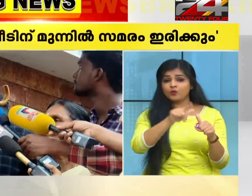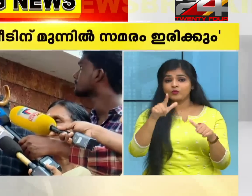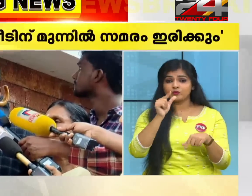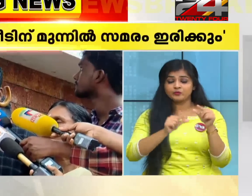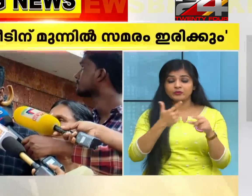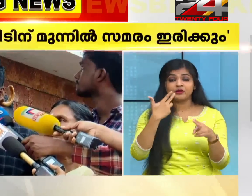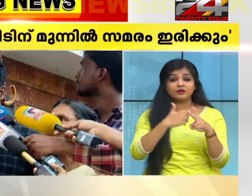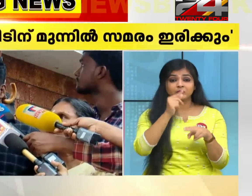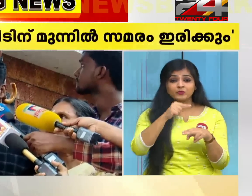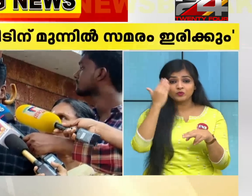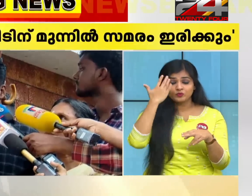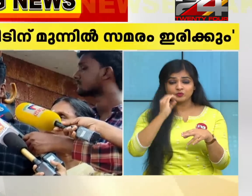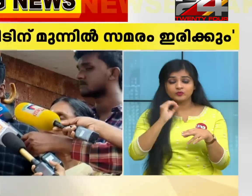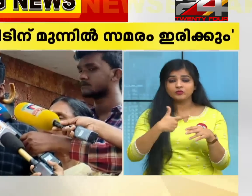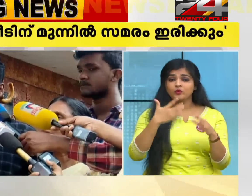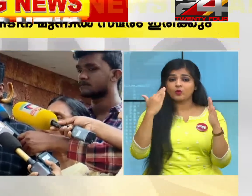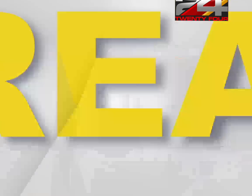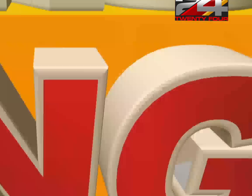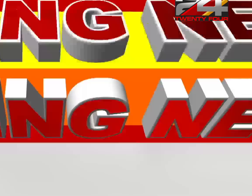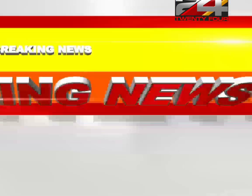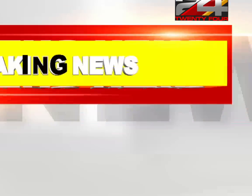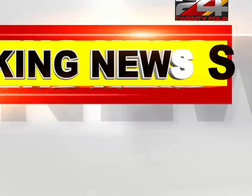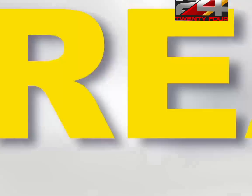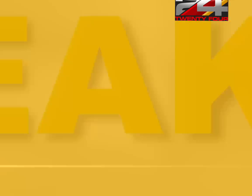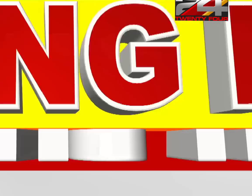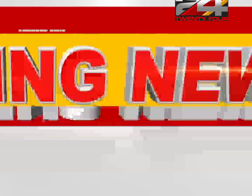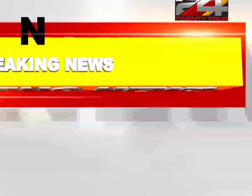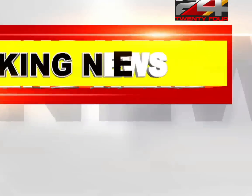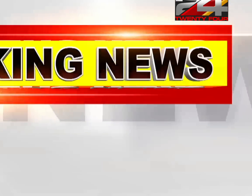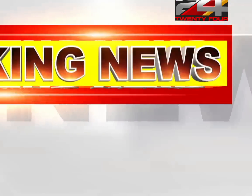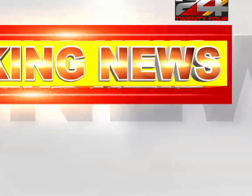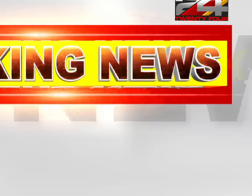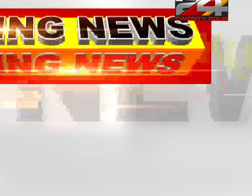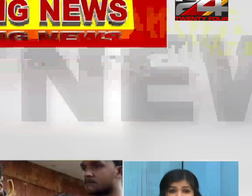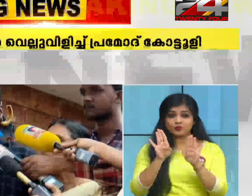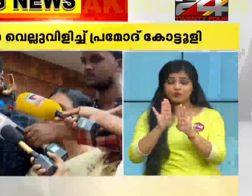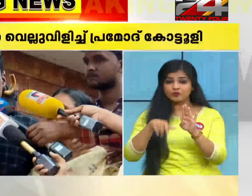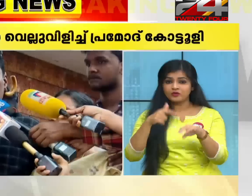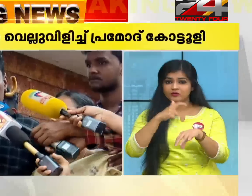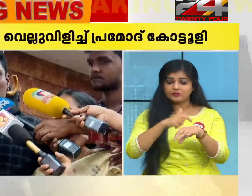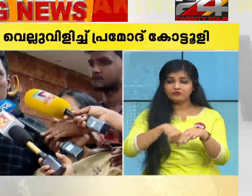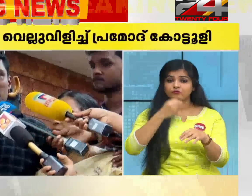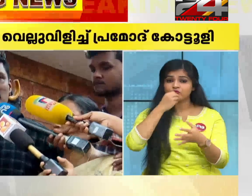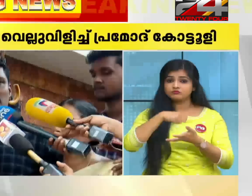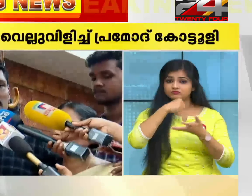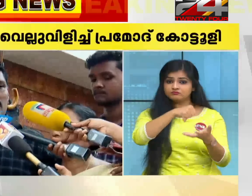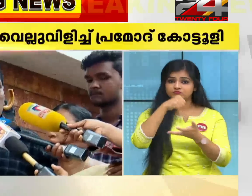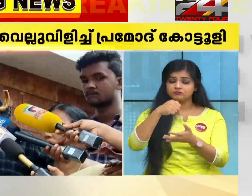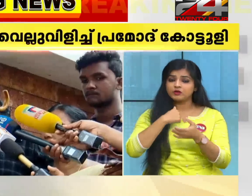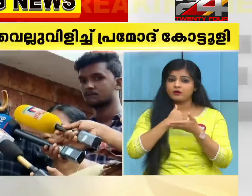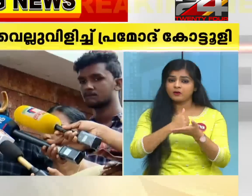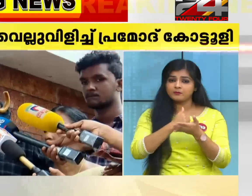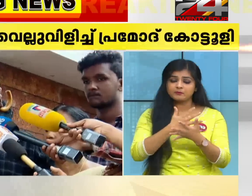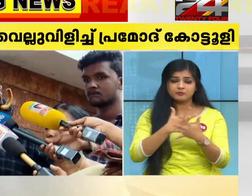പേരറിയാത്ത വീടറിയാത്ത മനുഷ്യർക്ക് ഈ കോവിഡിൻ്റെ ലോക്ക്ഡൗൺ കഴിഞ്ഞത് വരെ ഭക്ഷണം കൊണ്ടുകൊടുത്ത മനുഷ്യനാണ് ഞാൻ. ആ